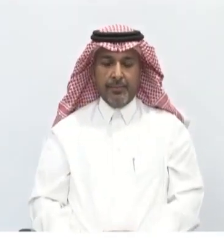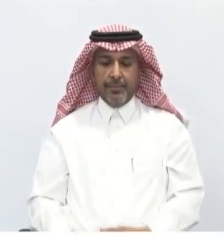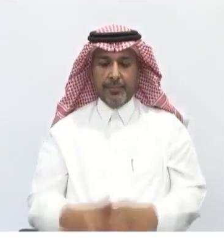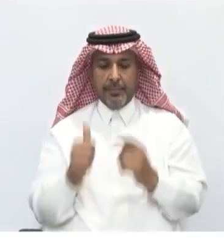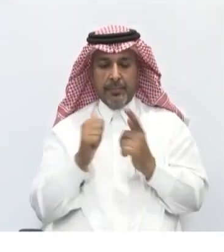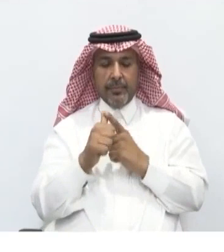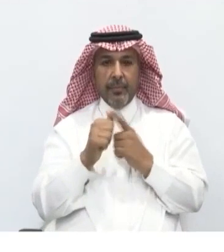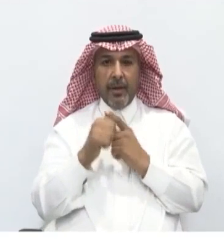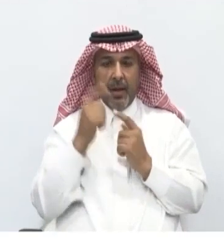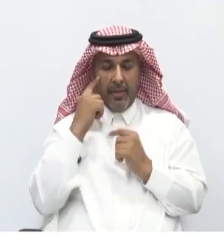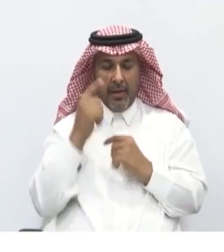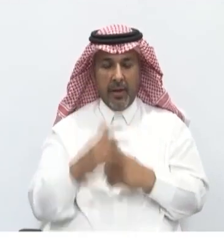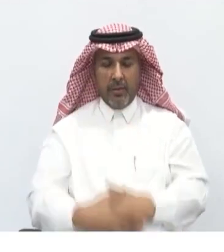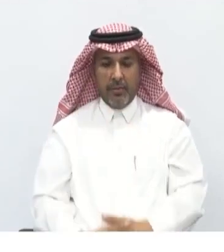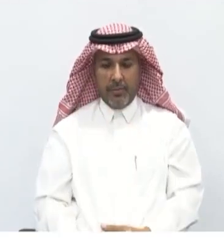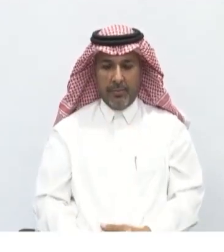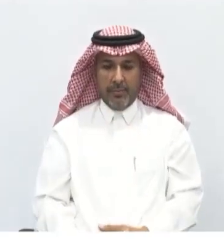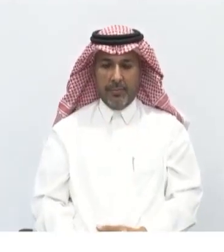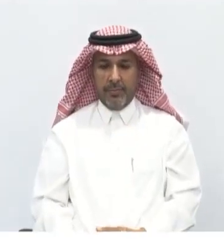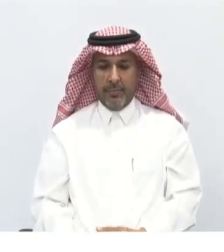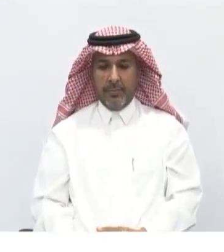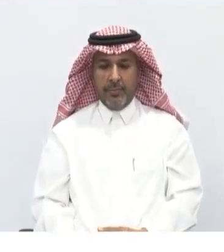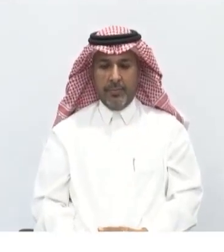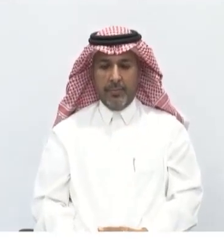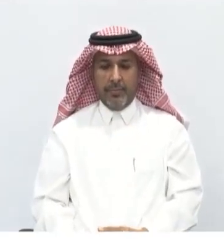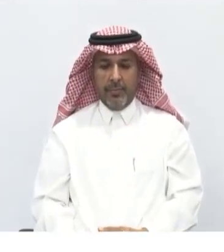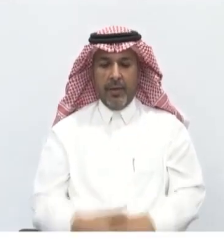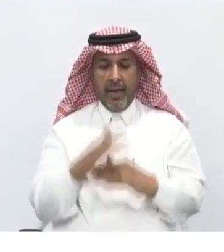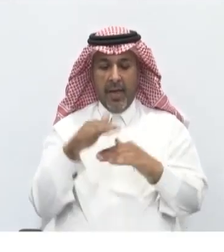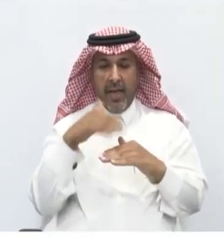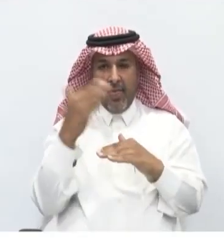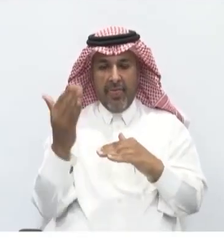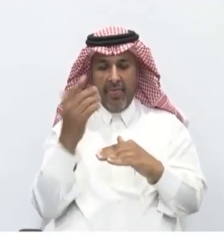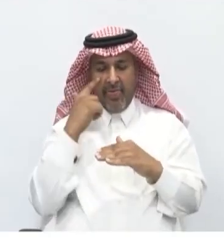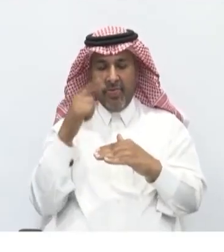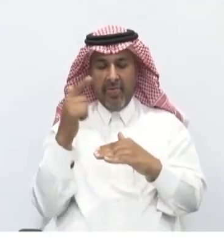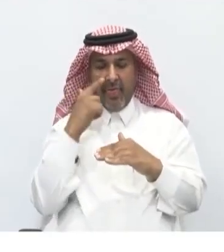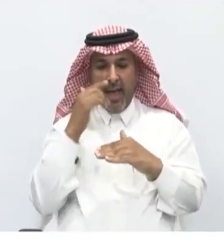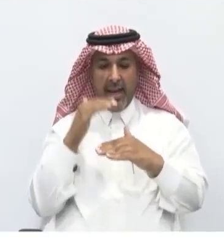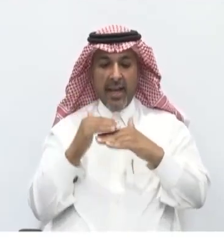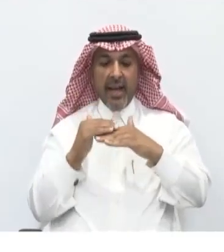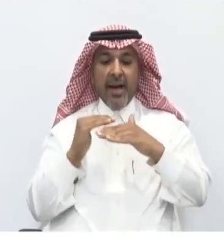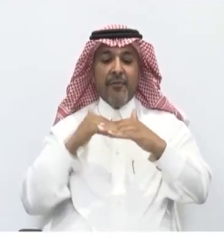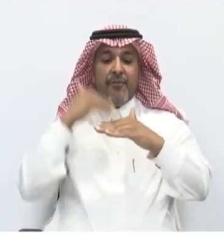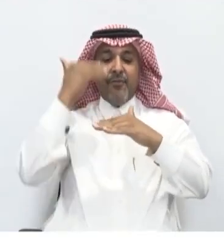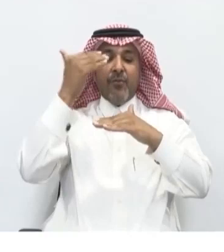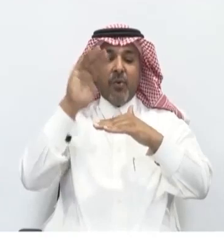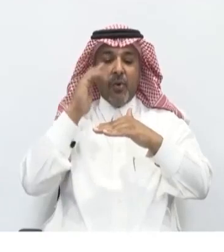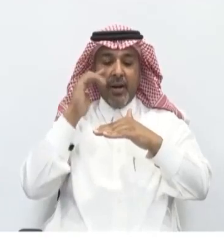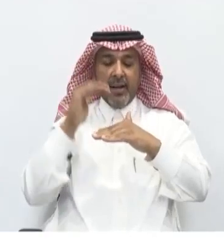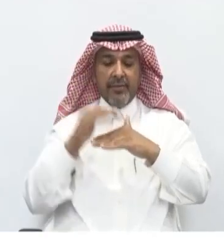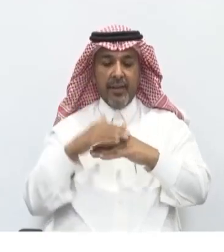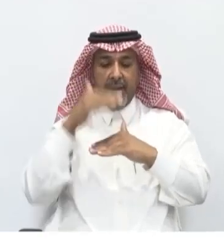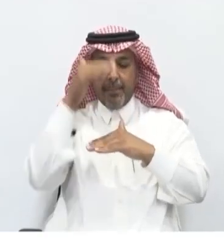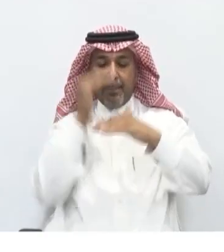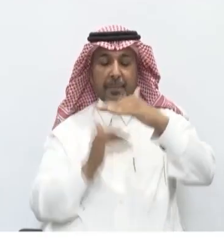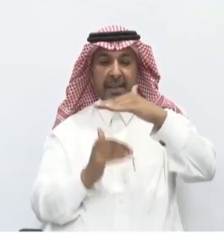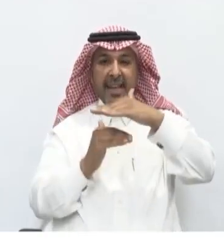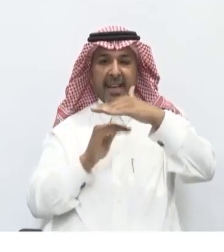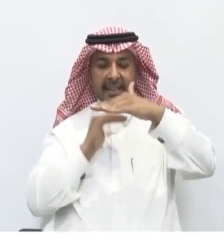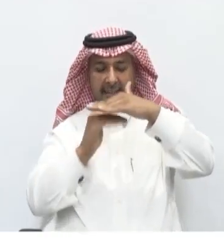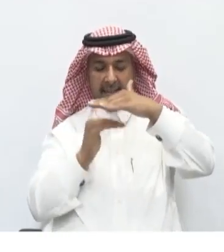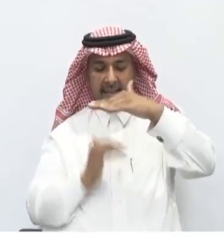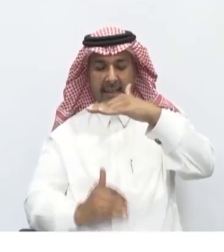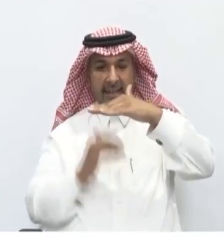هذا هو الكسر الخاص والمقام فيه الاكسجين الكسر الثالث والرابع نثبت في المقام